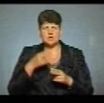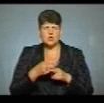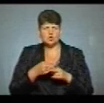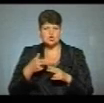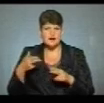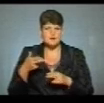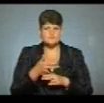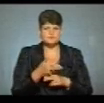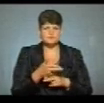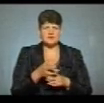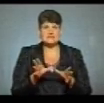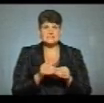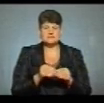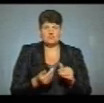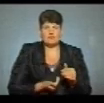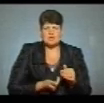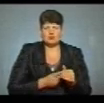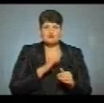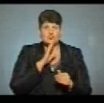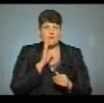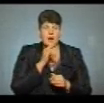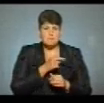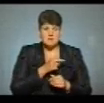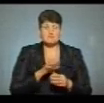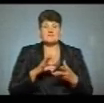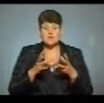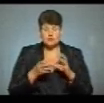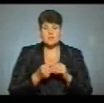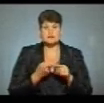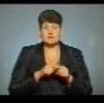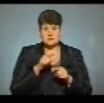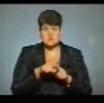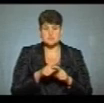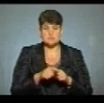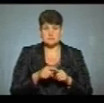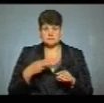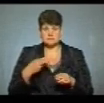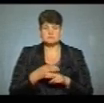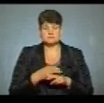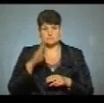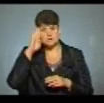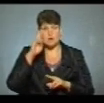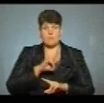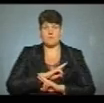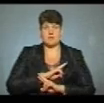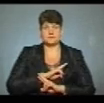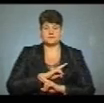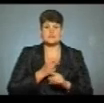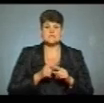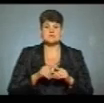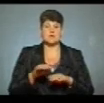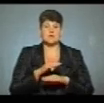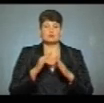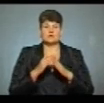ушкоджень співмешканцю своєї матері. В результаті даних тілесних ушкоджень потерпілий помер. Це будинок на